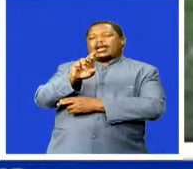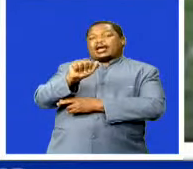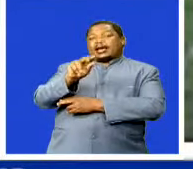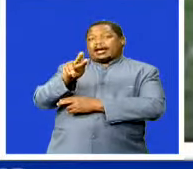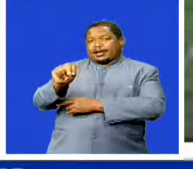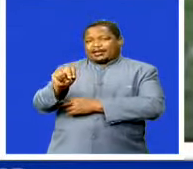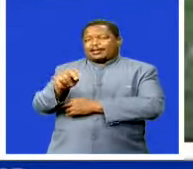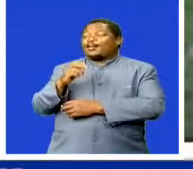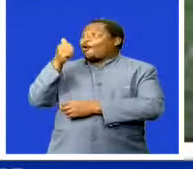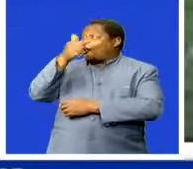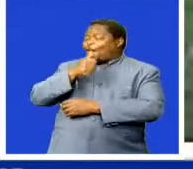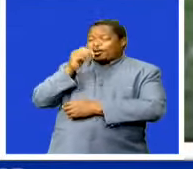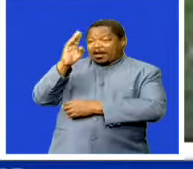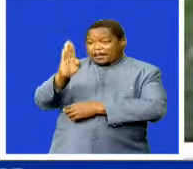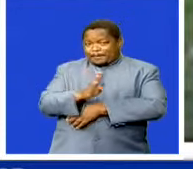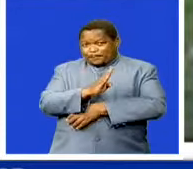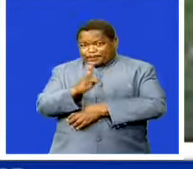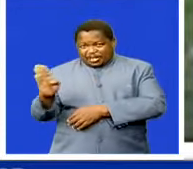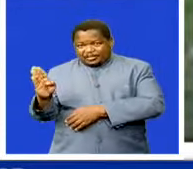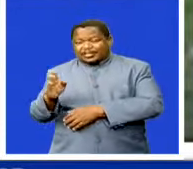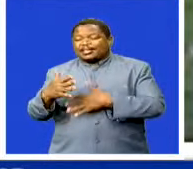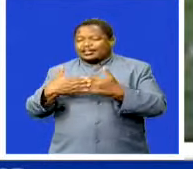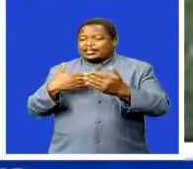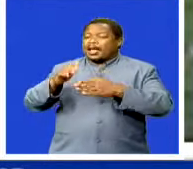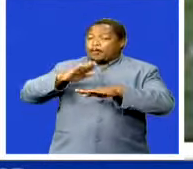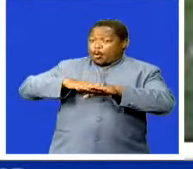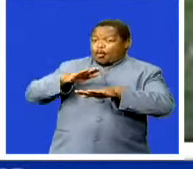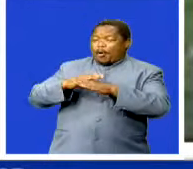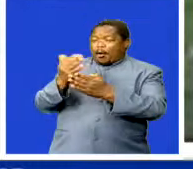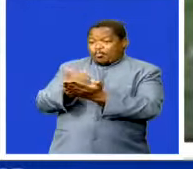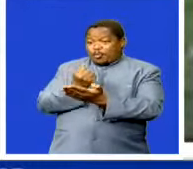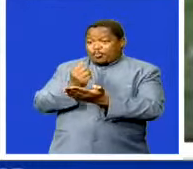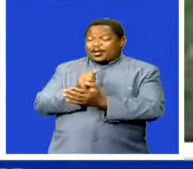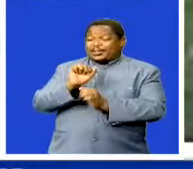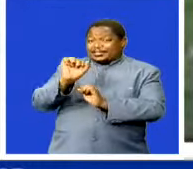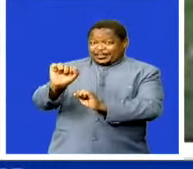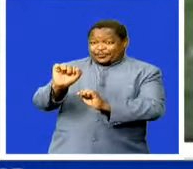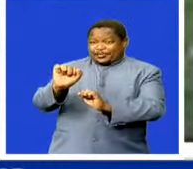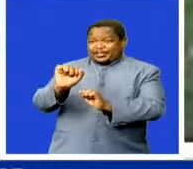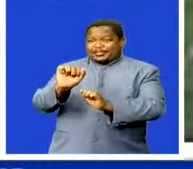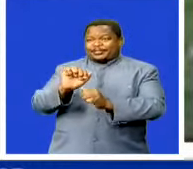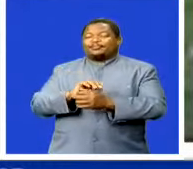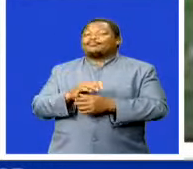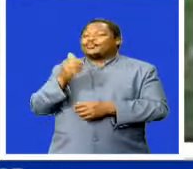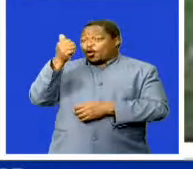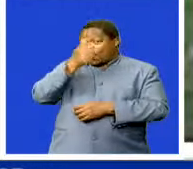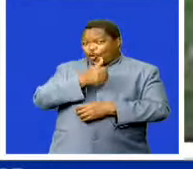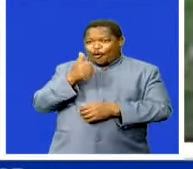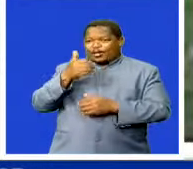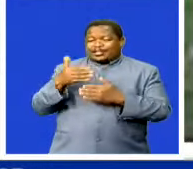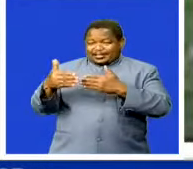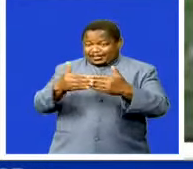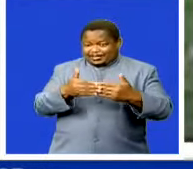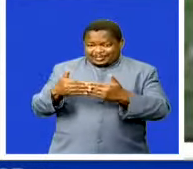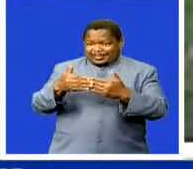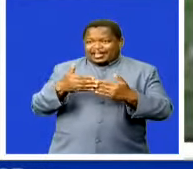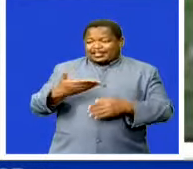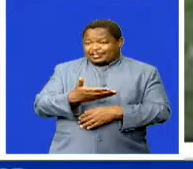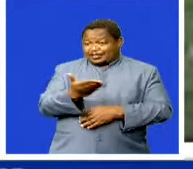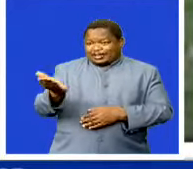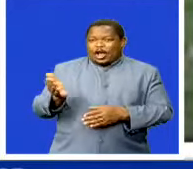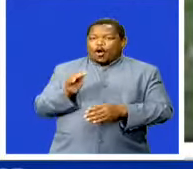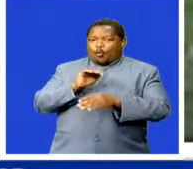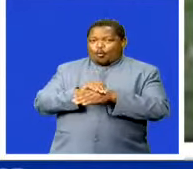nalapho bathatha khona agcine nebambana babo ephumeni nasengeneni uNkulunkulu abagcwalisele